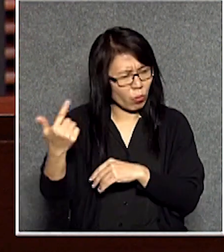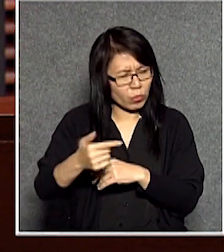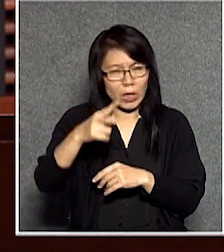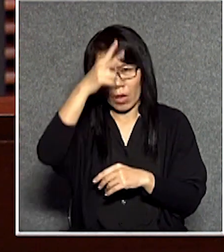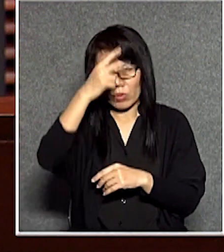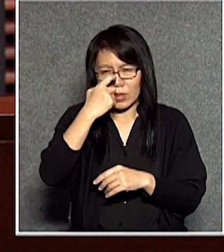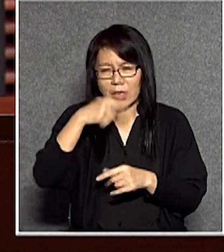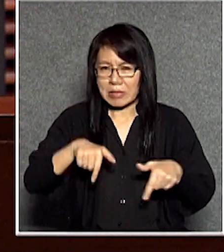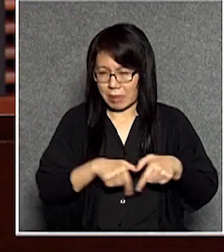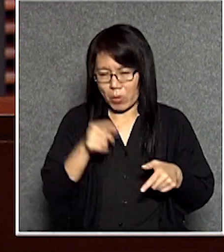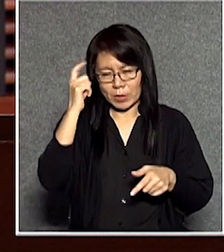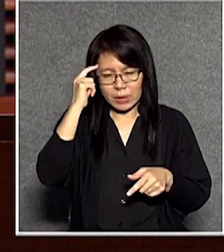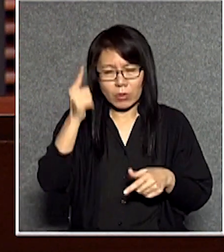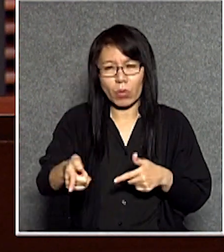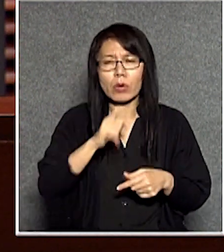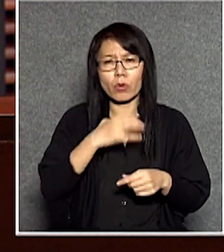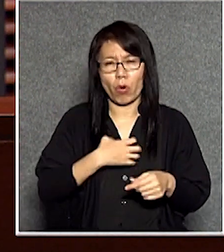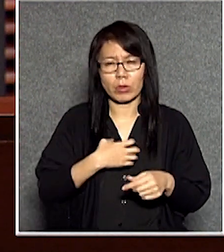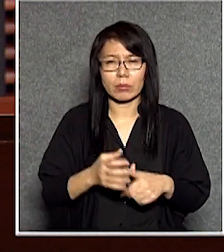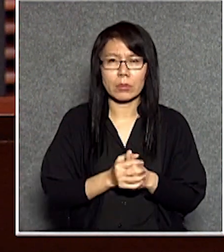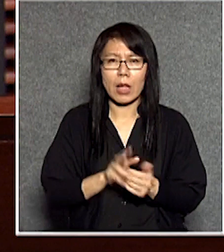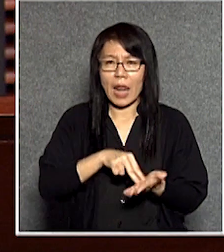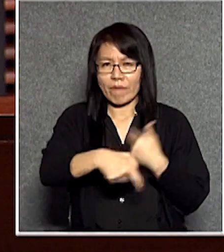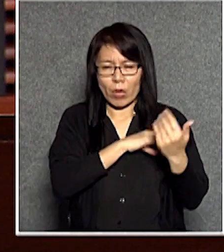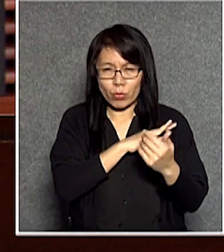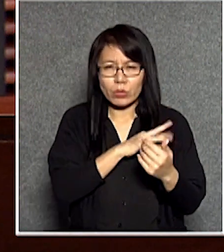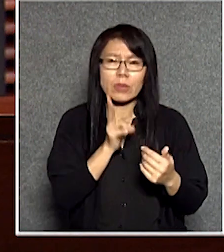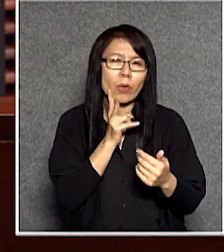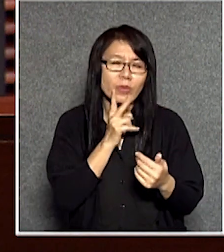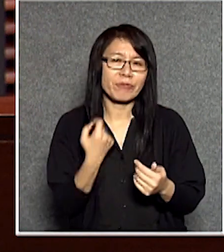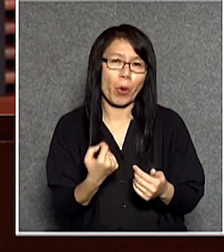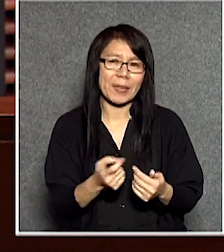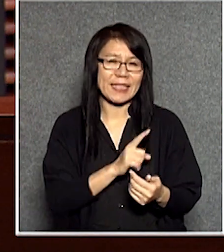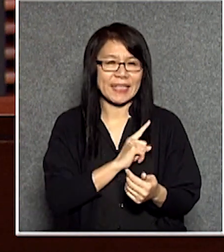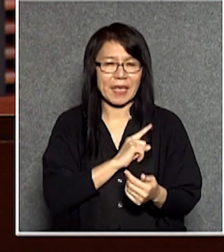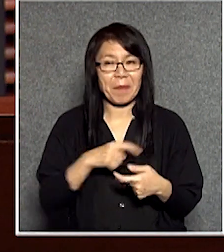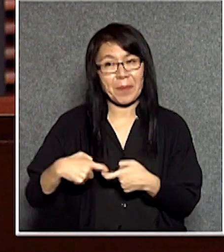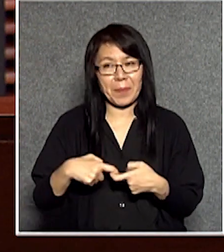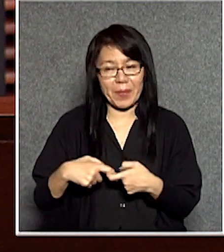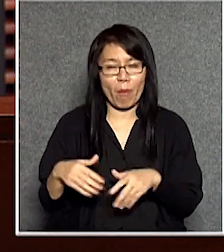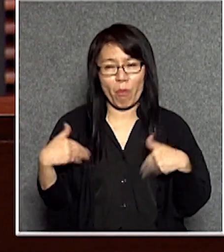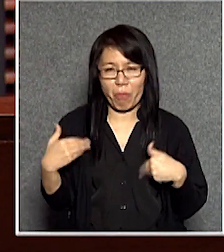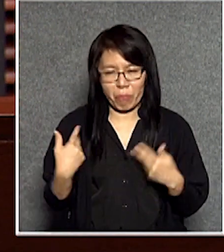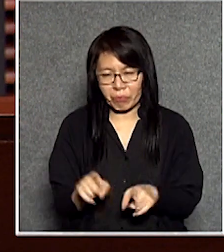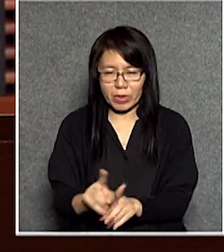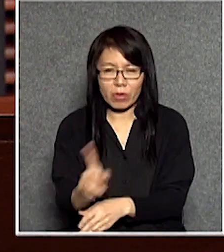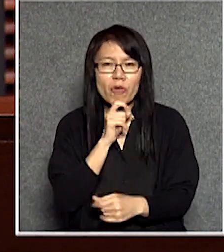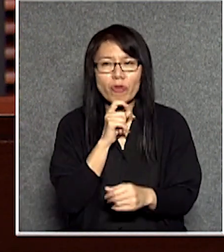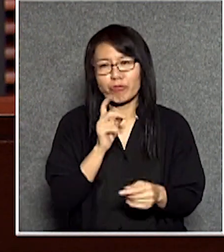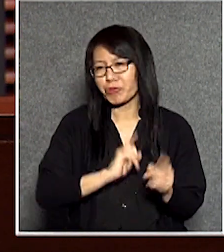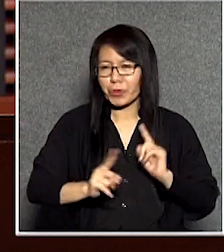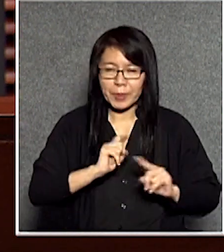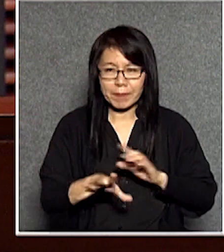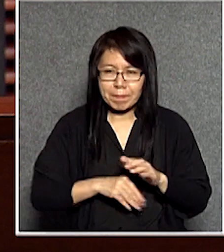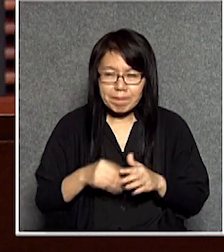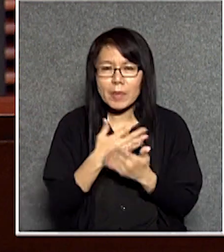的心中，對他來說，立法會就好像方便自己維威衛的後花園，予取予攜。